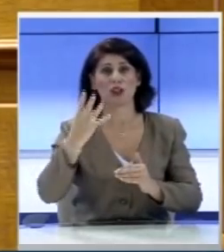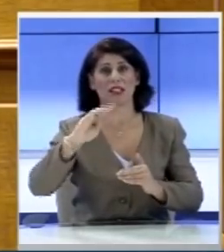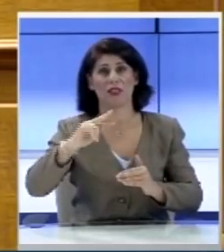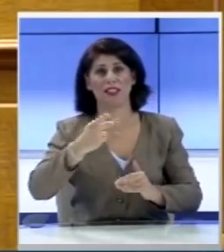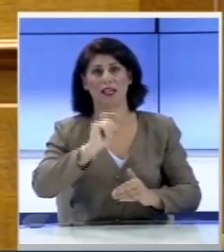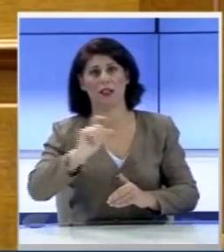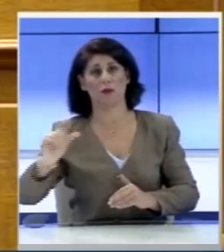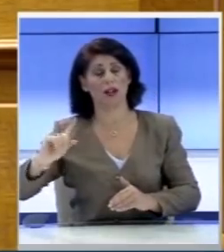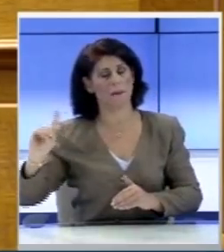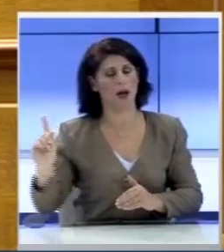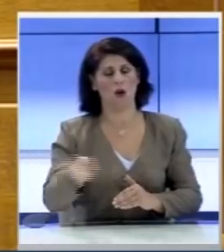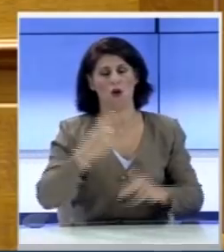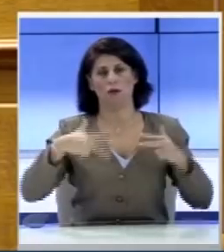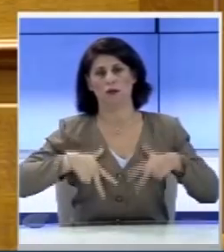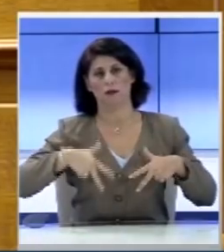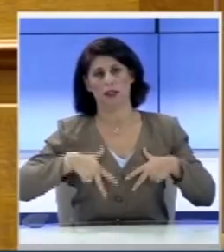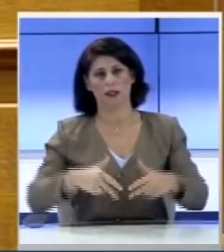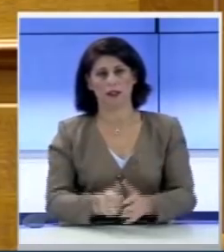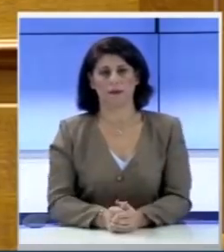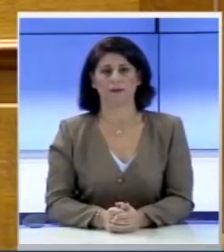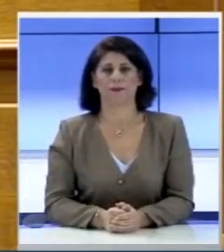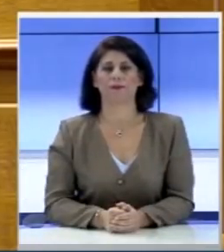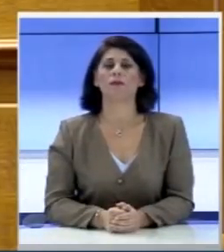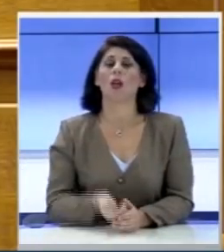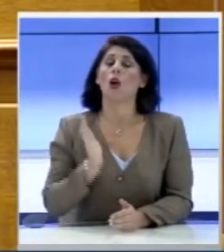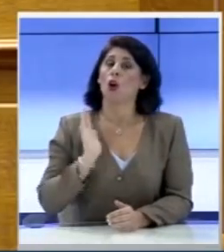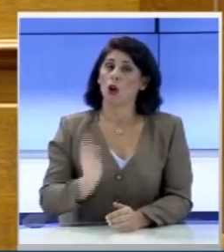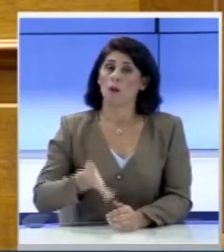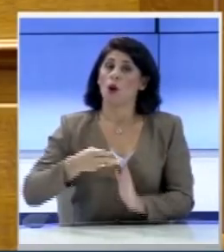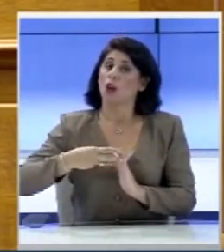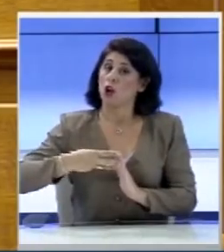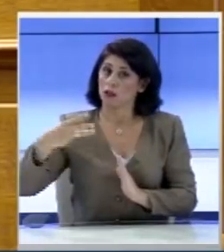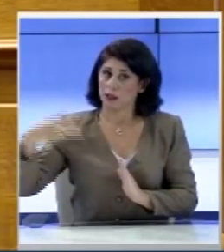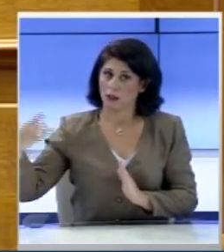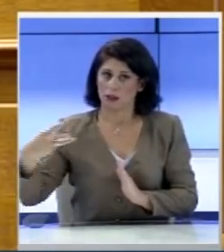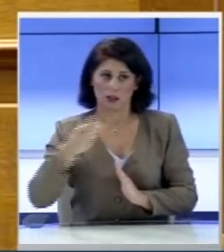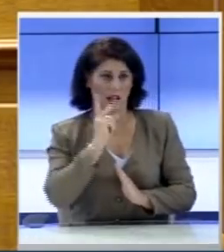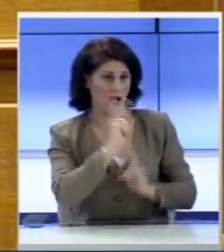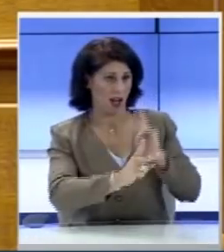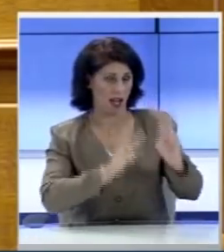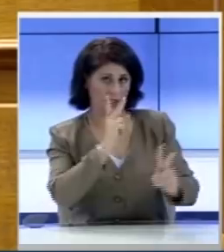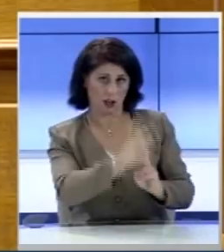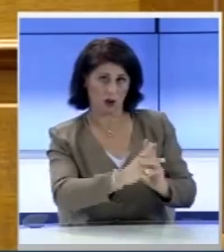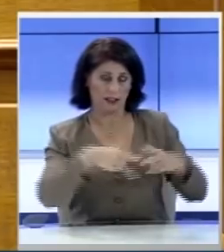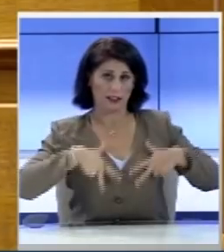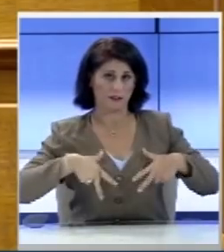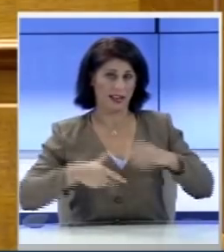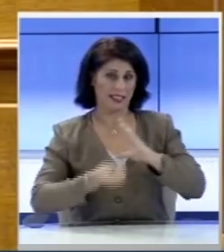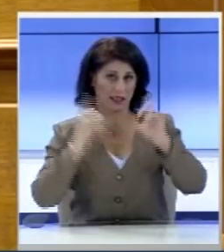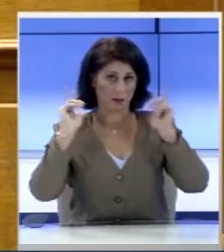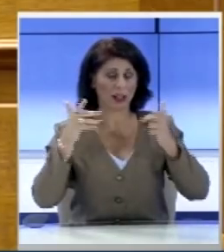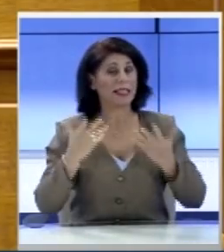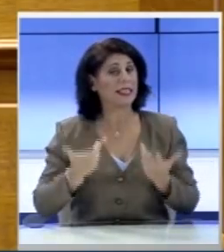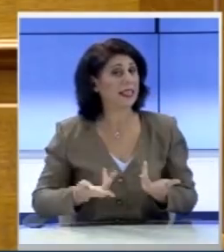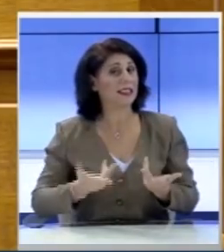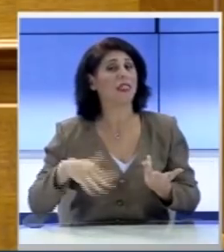τις κυβερνήσεις. Μπορεί ο ΣΥΡΙΖΑ να εγκαλεί την κυβέρνηση της Νέας Δημοκρατίας γιατί δεν